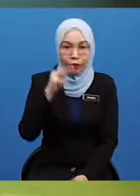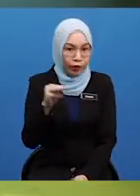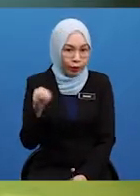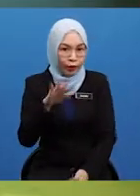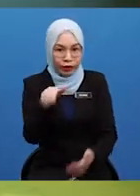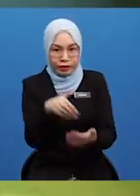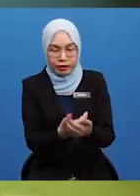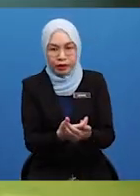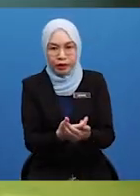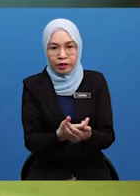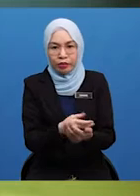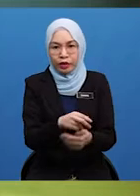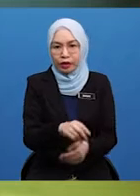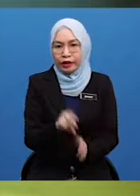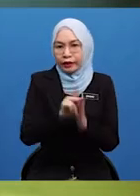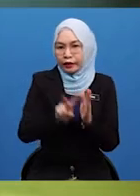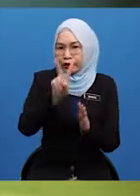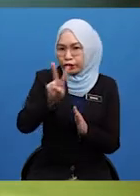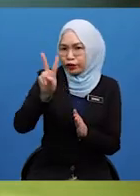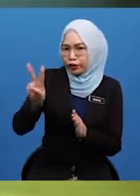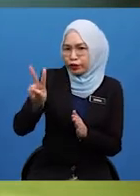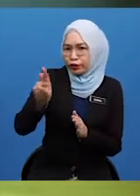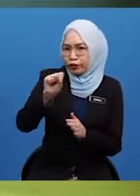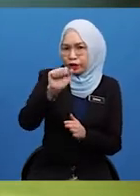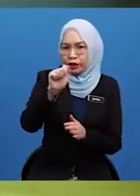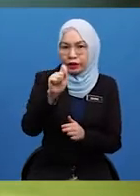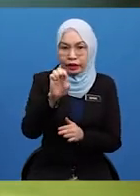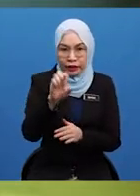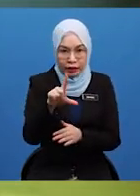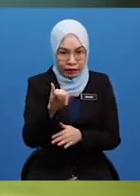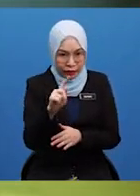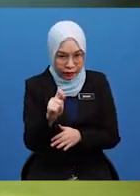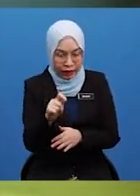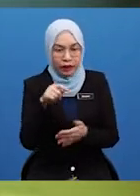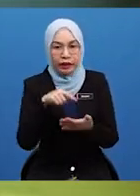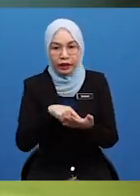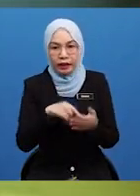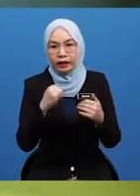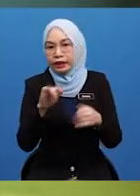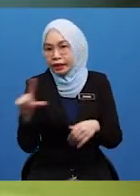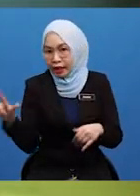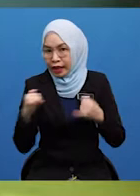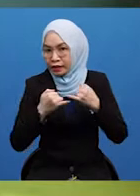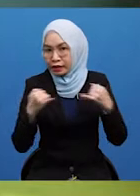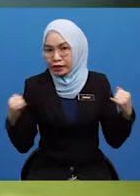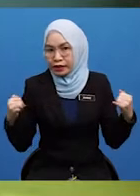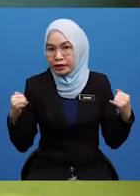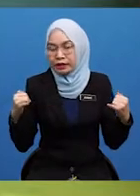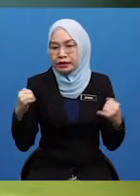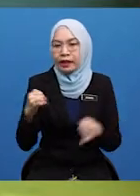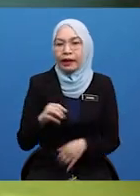bra zat-zat adalah stedic micro chegou sudah terangkai